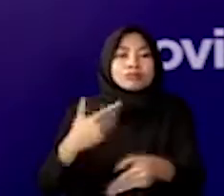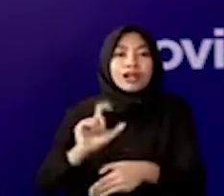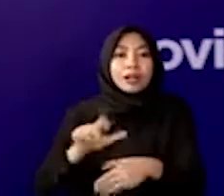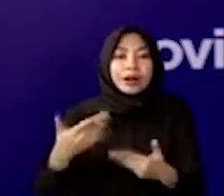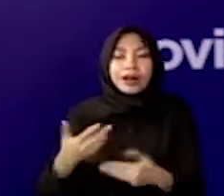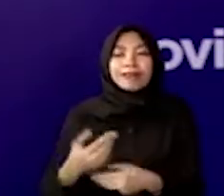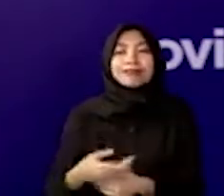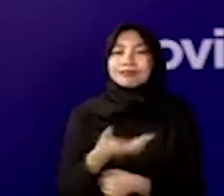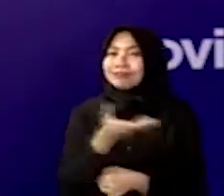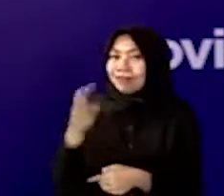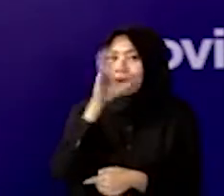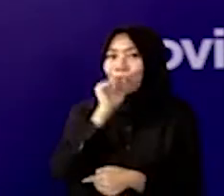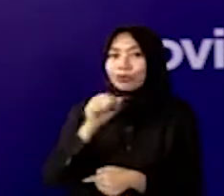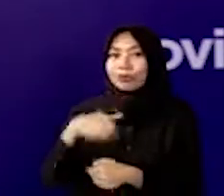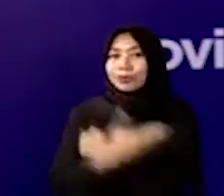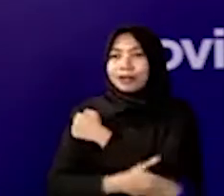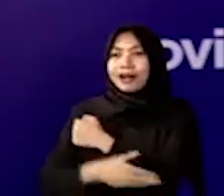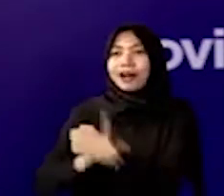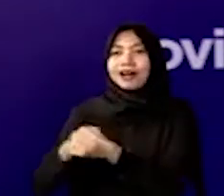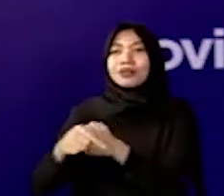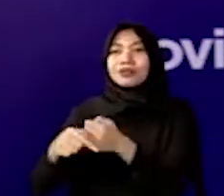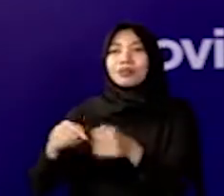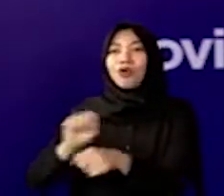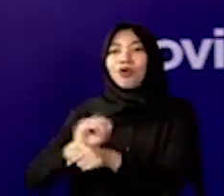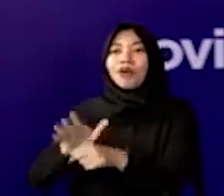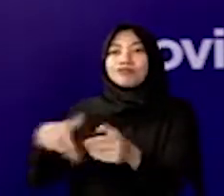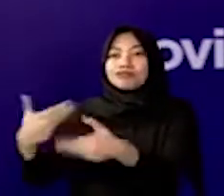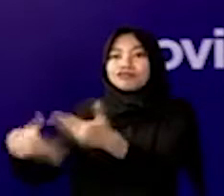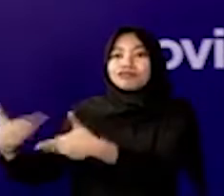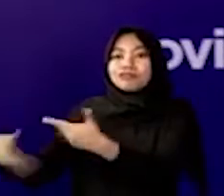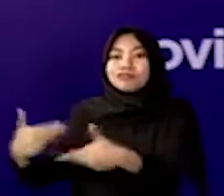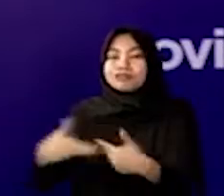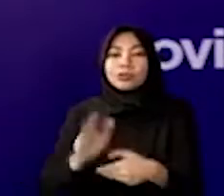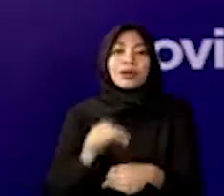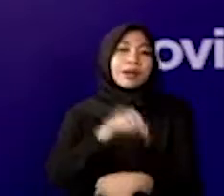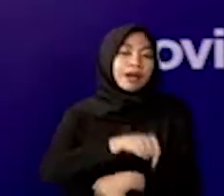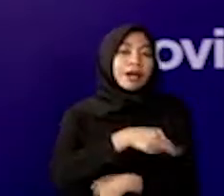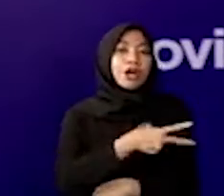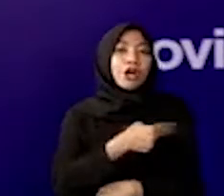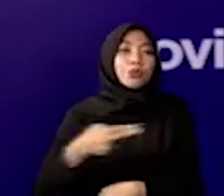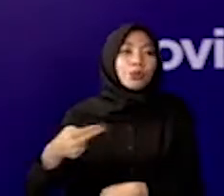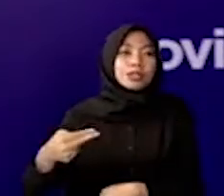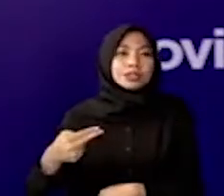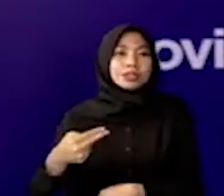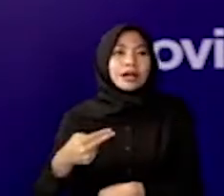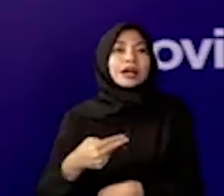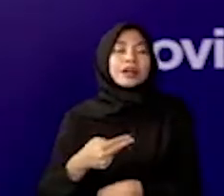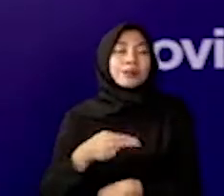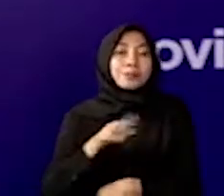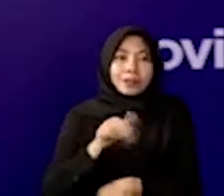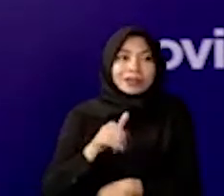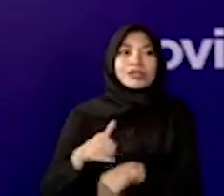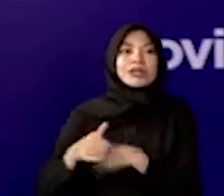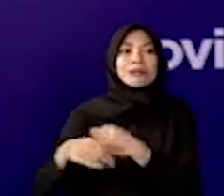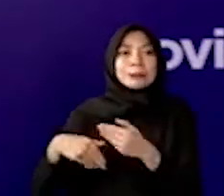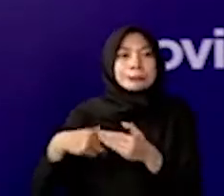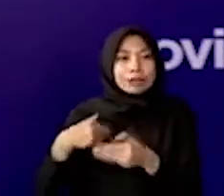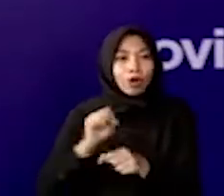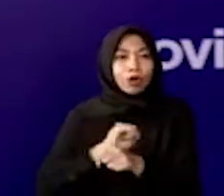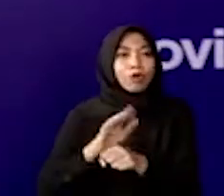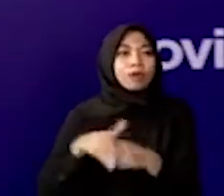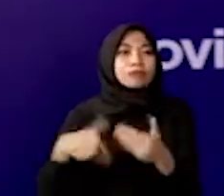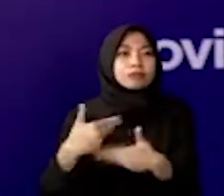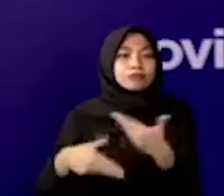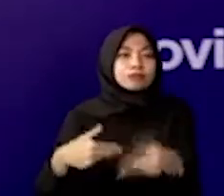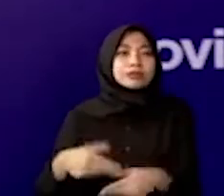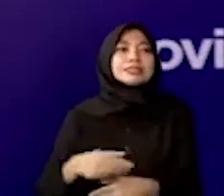negara sudah melakukan e Penanganan covid dan Indonesia ini termasuk negara yang menangani eh